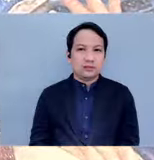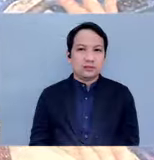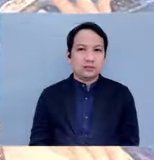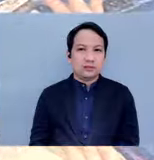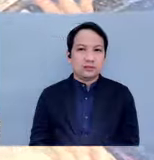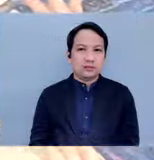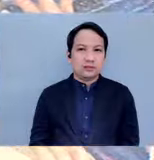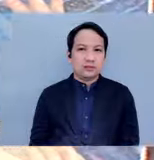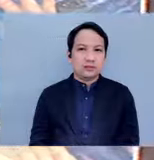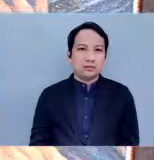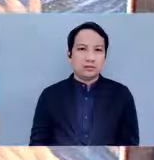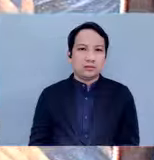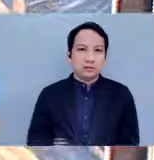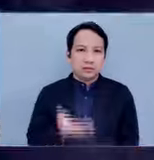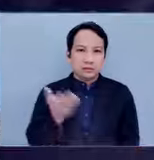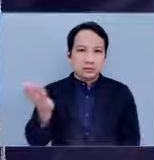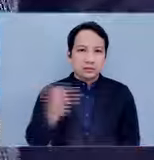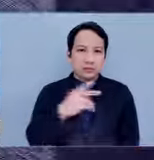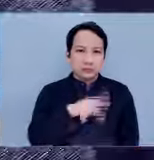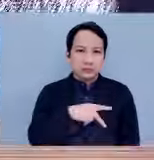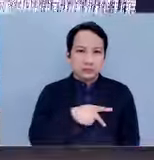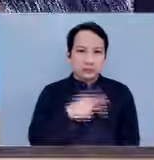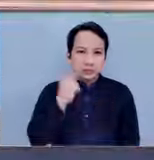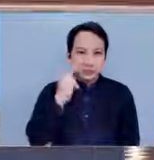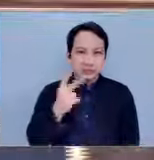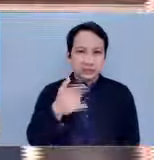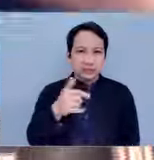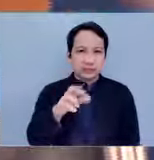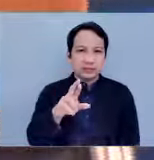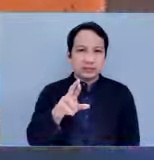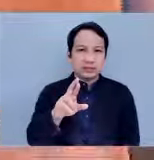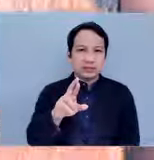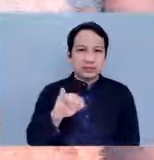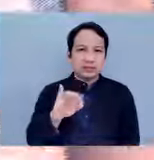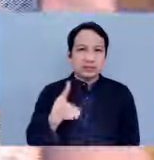cat. Oh, cute! Ganda!